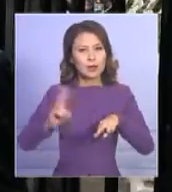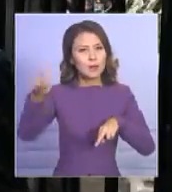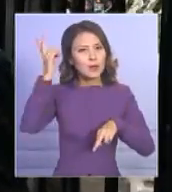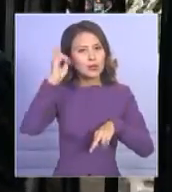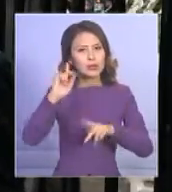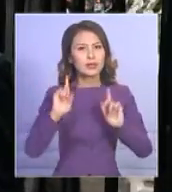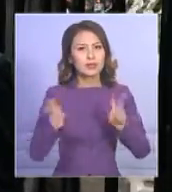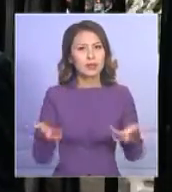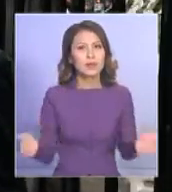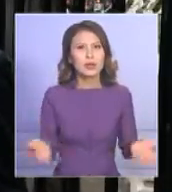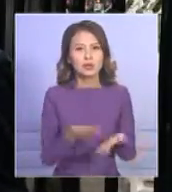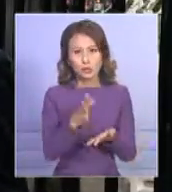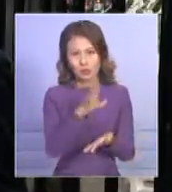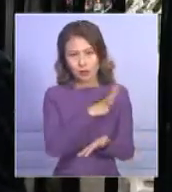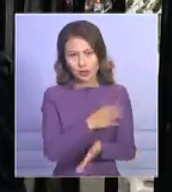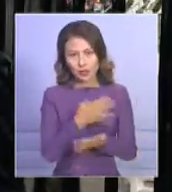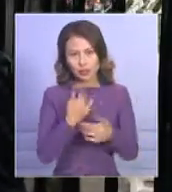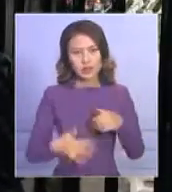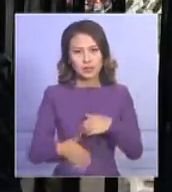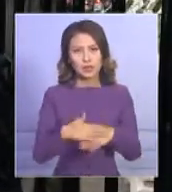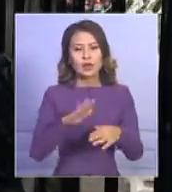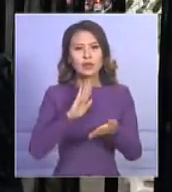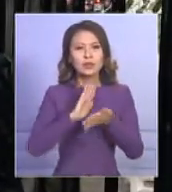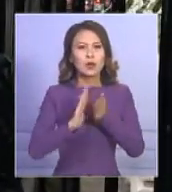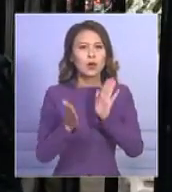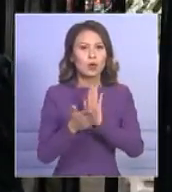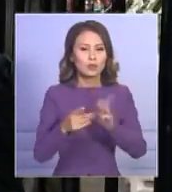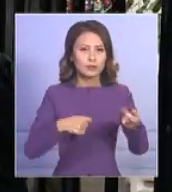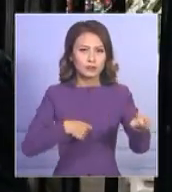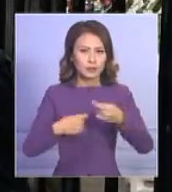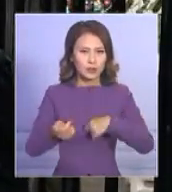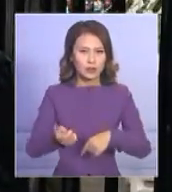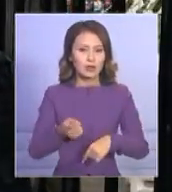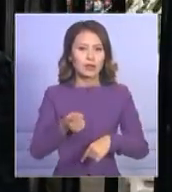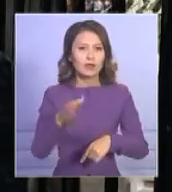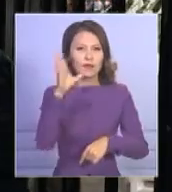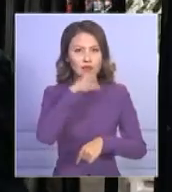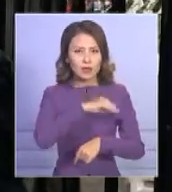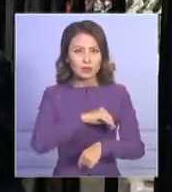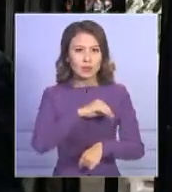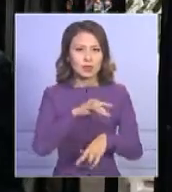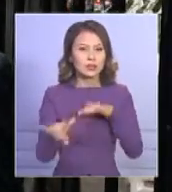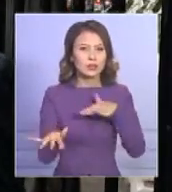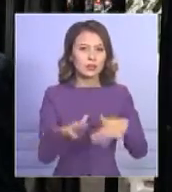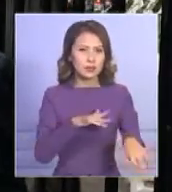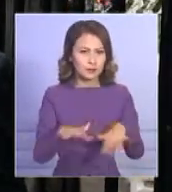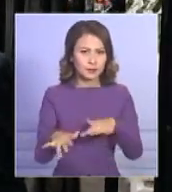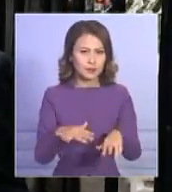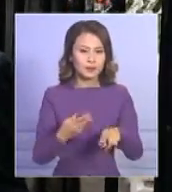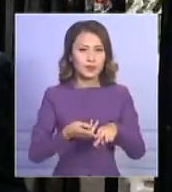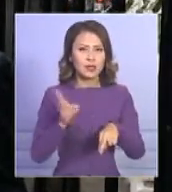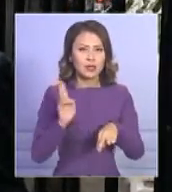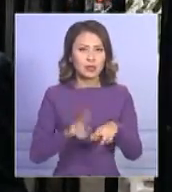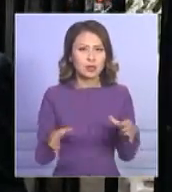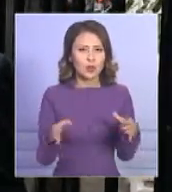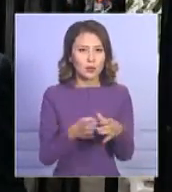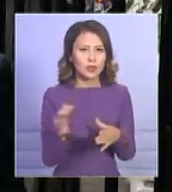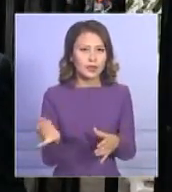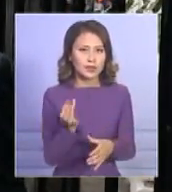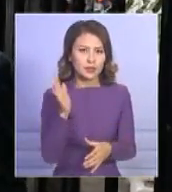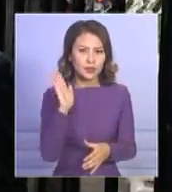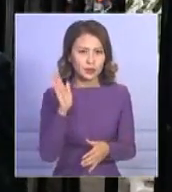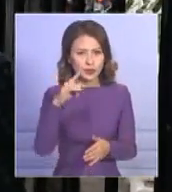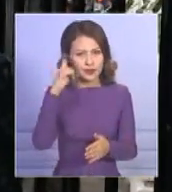білдірді. Ұйымдастырушылар икемді шарттар сәйкесінше қолдауға ие болып, іскер азаматтар біріккен жобаларға қызығушылық танытады деген